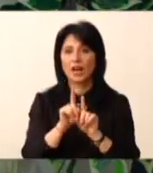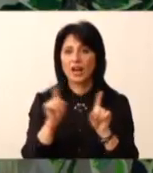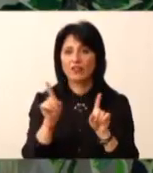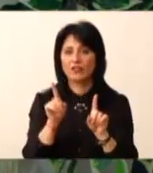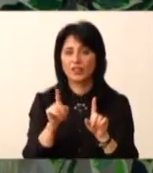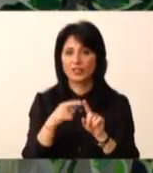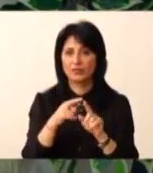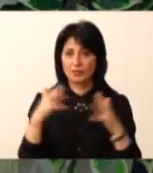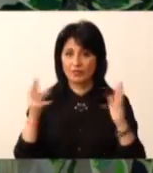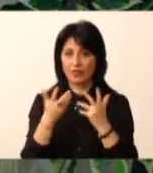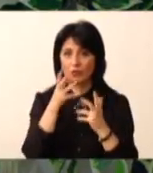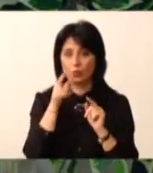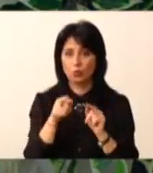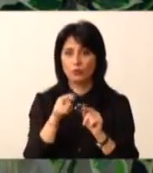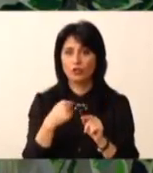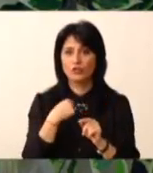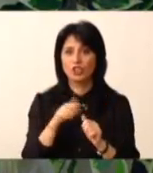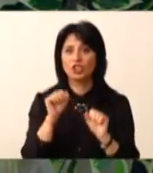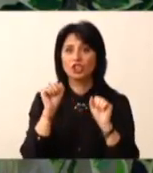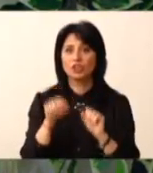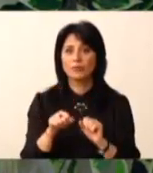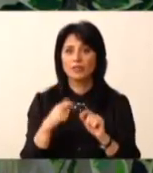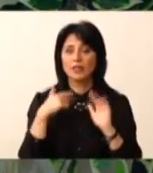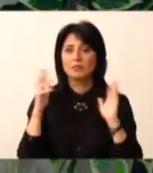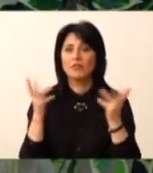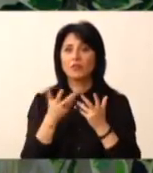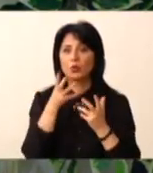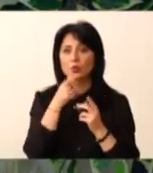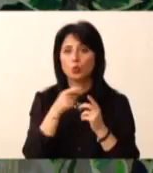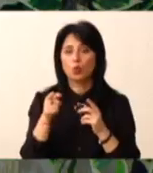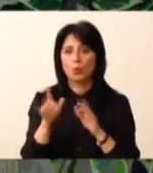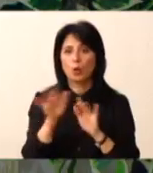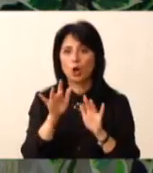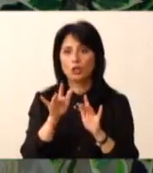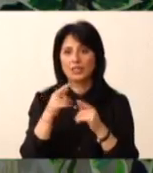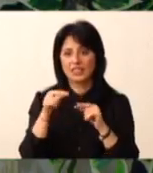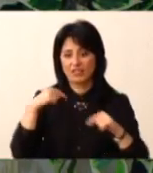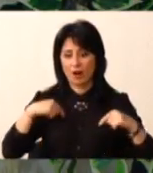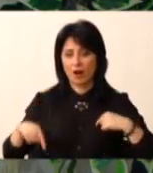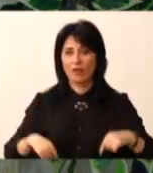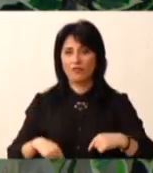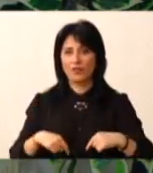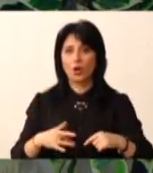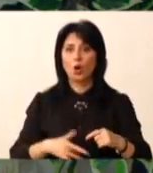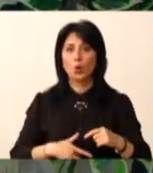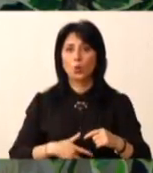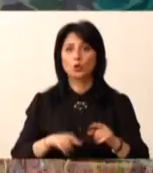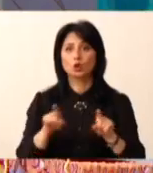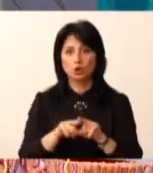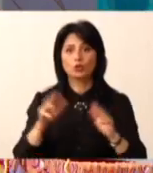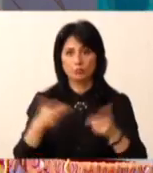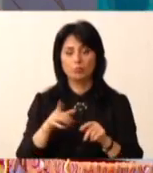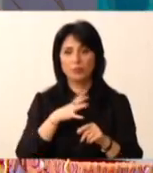განსაკუთრებით ავტოიმუნური პრობლემების დროს, ჩვენ შეიძლება ავტოიმუნური პროცესები ქონდეს სხვაგანაც და ვთქვით, რომ კუჭნაძლავის ტრაქტი არ